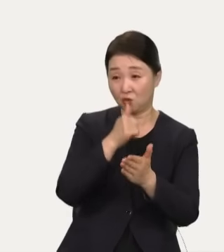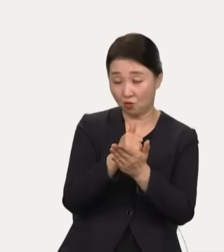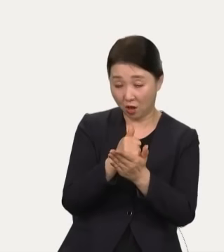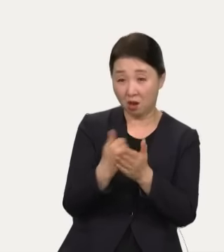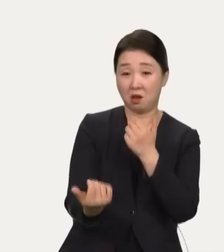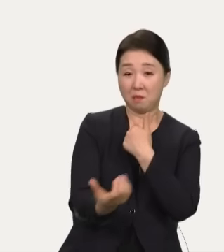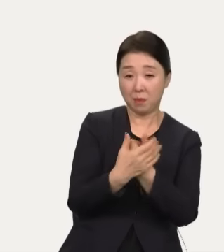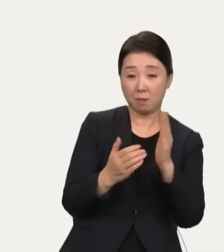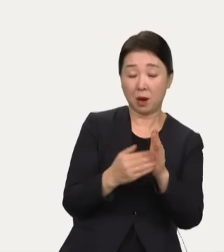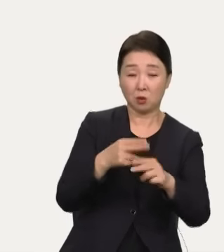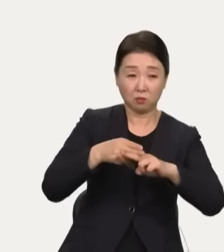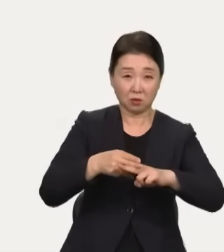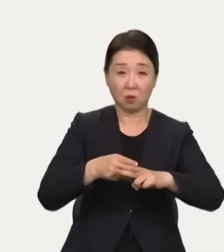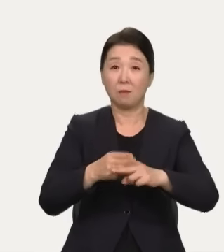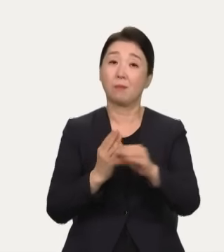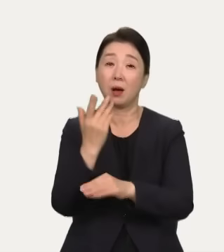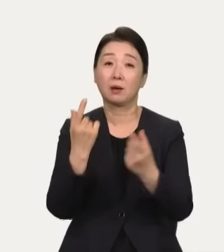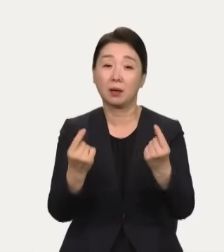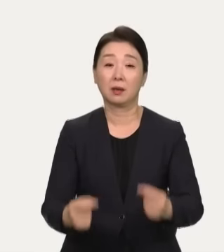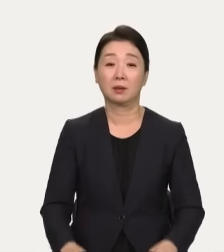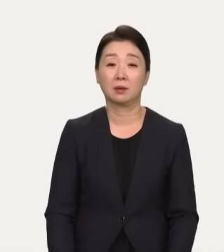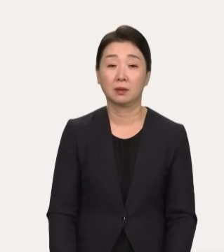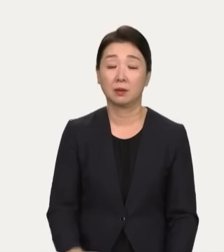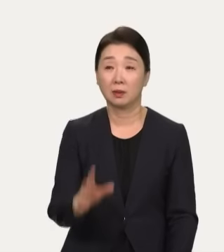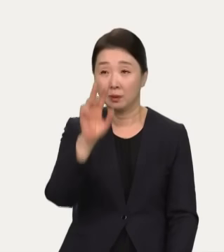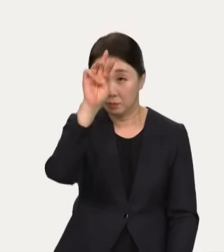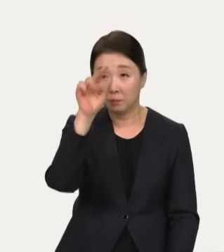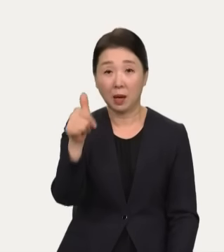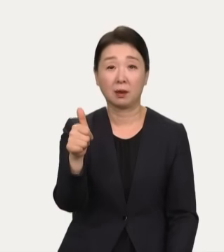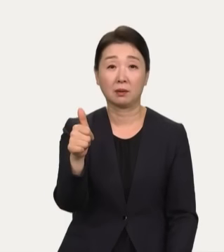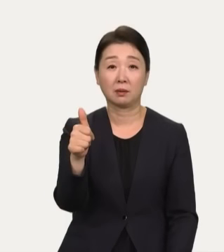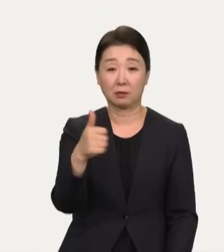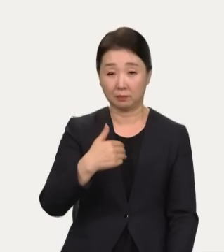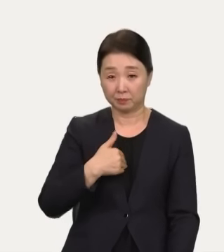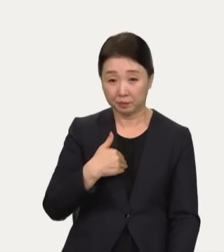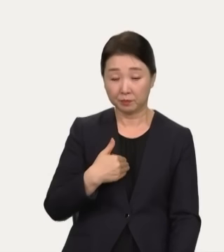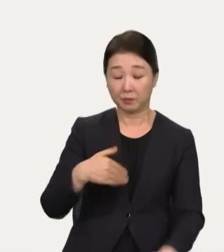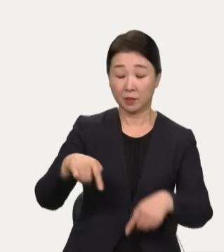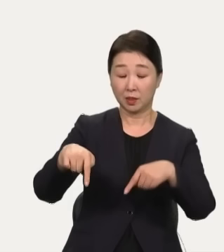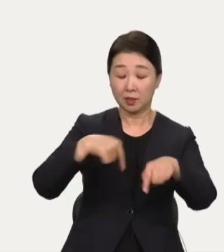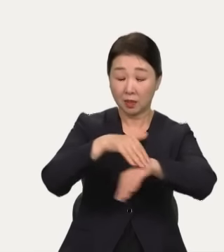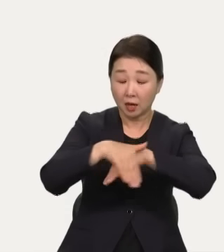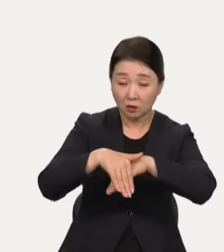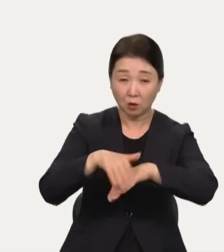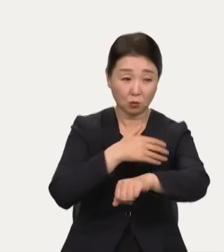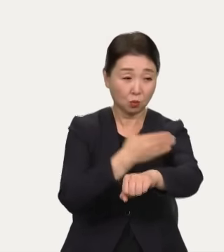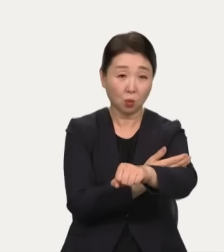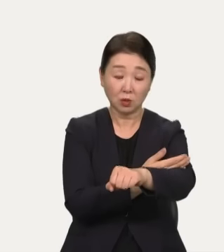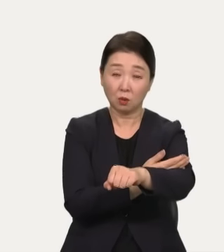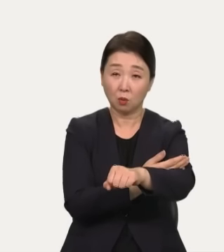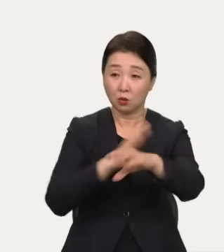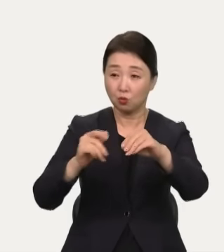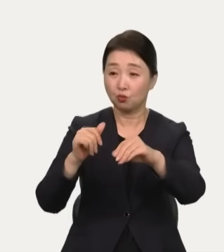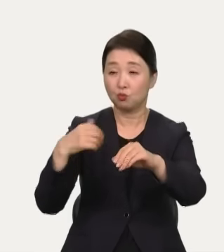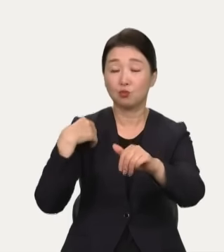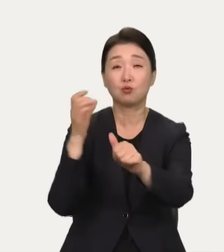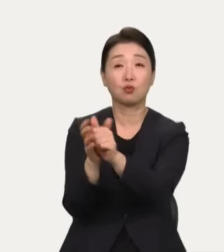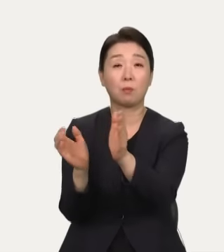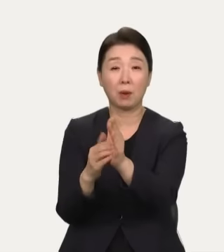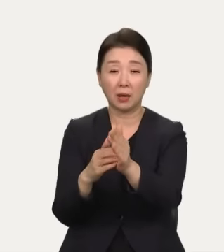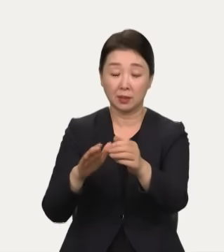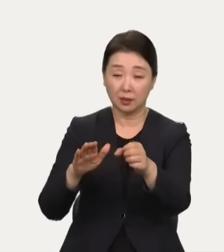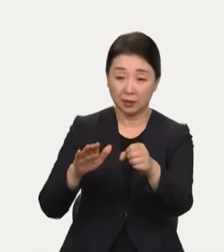직권을 남용했다고 했습니다. 그러면서 박 전 단장이 자신에게 작전통제권을 육군으로 넘겼어도 사단장 책임이 없다는